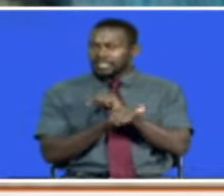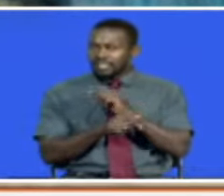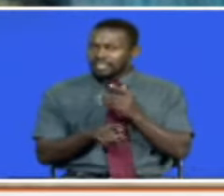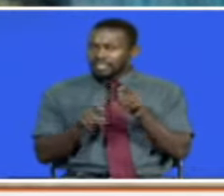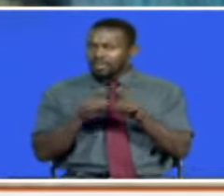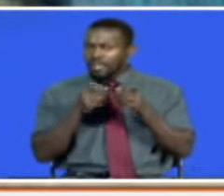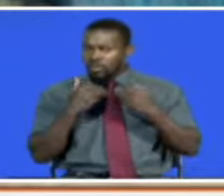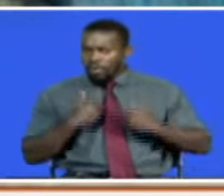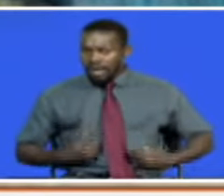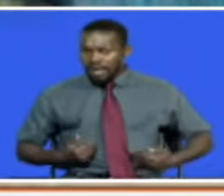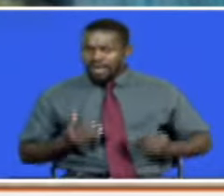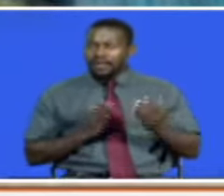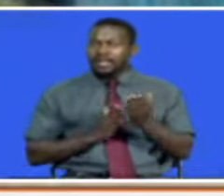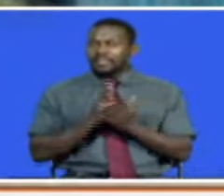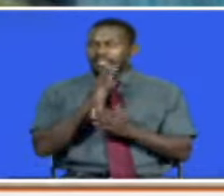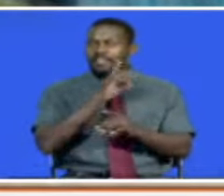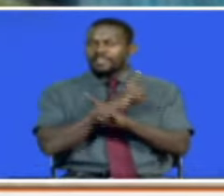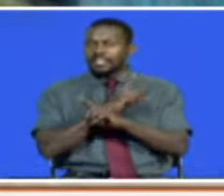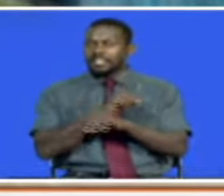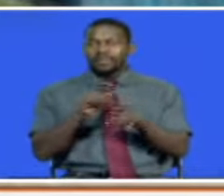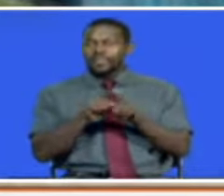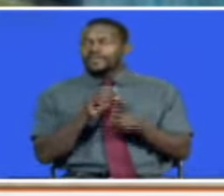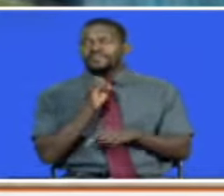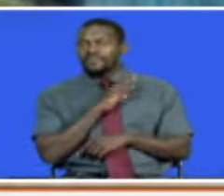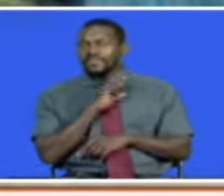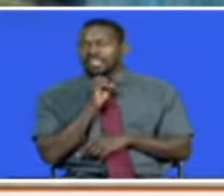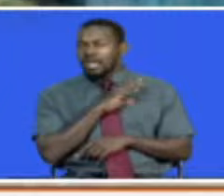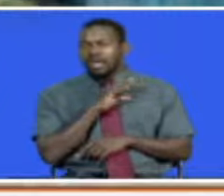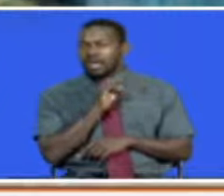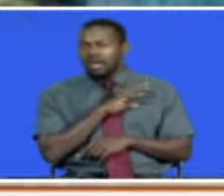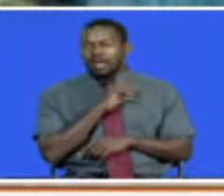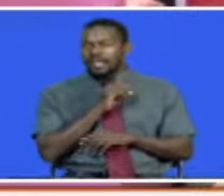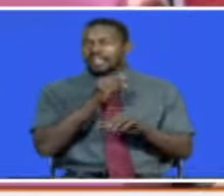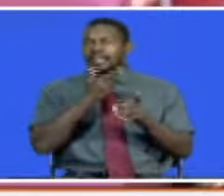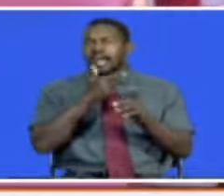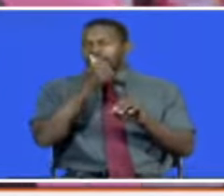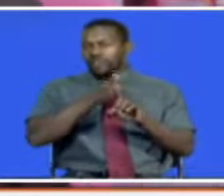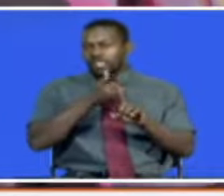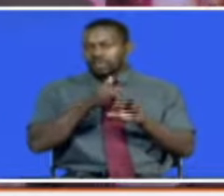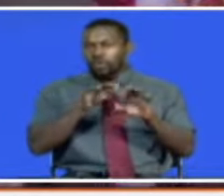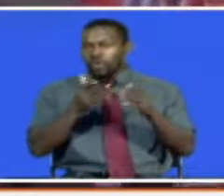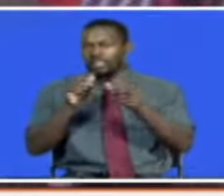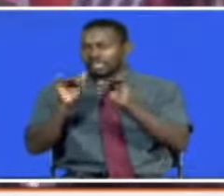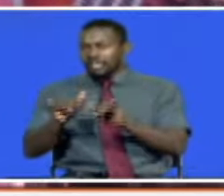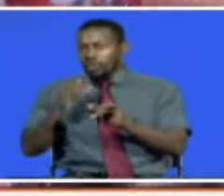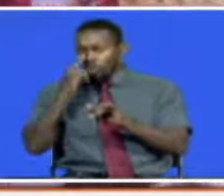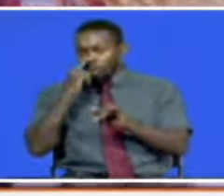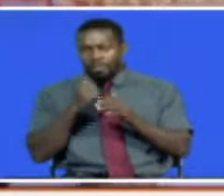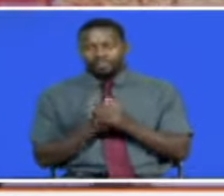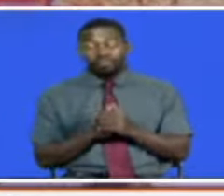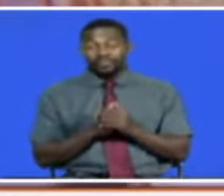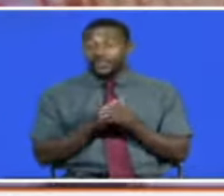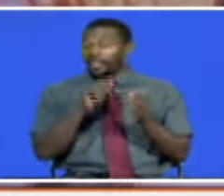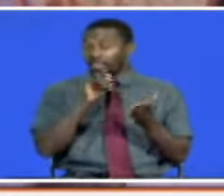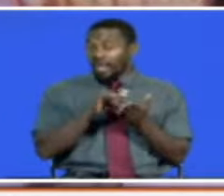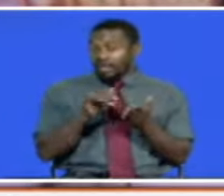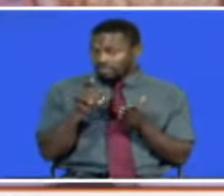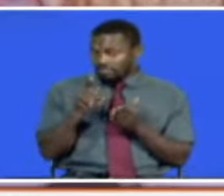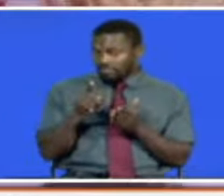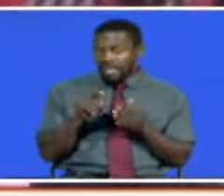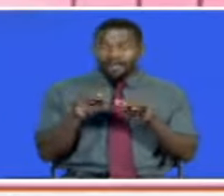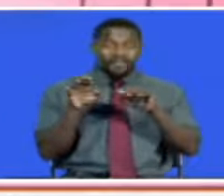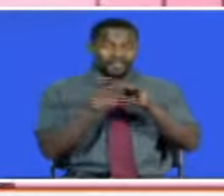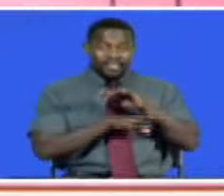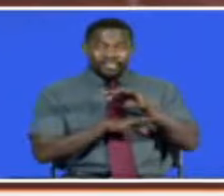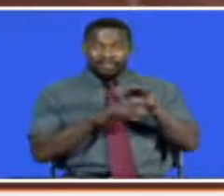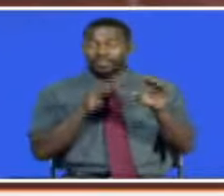know, human rights defenders were even afraid of venturing outside their homes. Yale ambayo pia imemtia kiwewe naibu rais